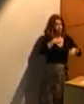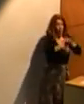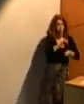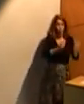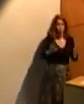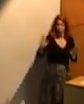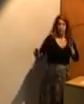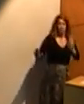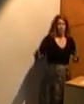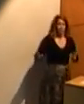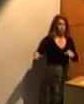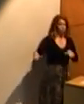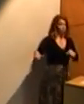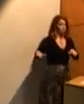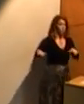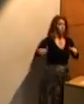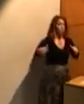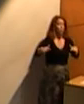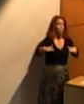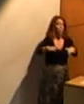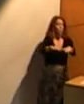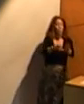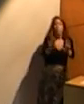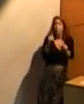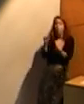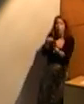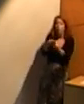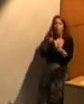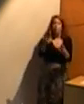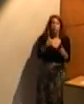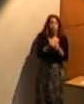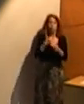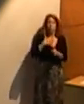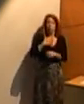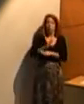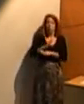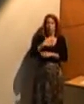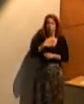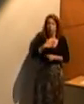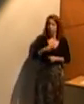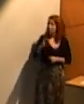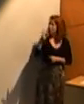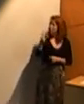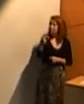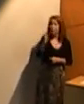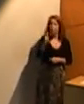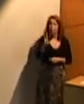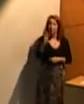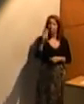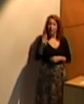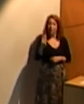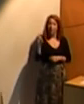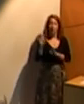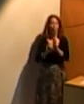un tout simplement témoignage m'a répondu peut être sur le fond d'un témoignage le consortium twb vous avez ici le logo